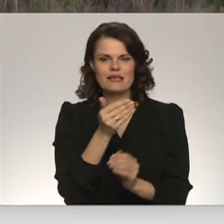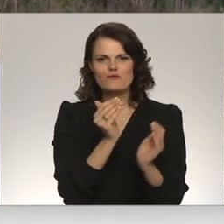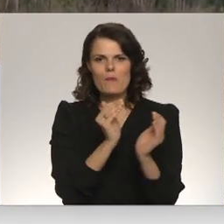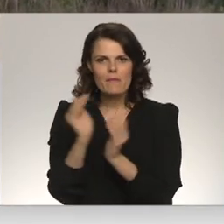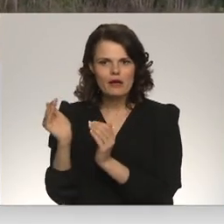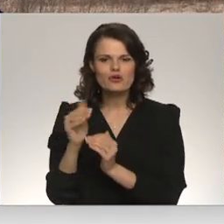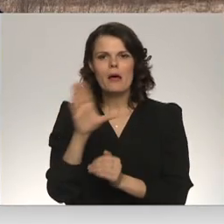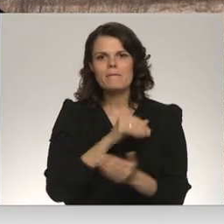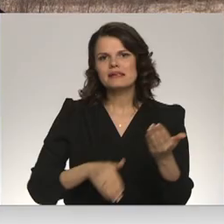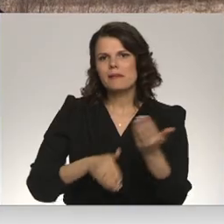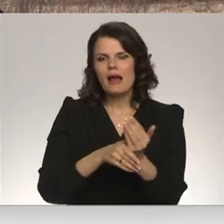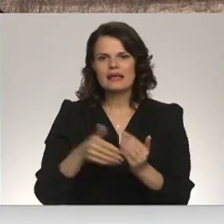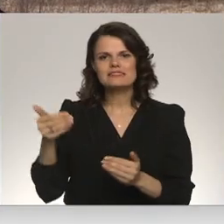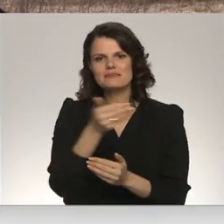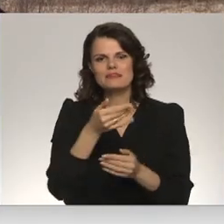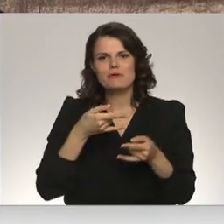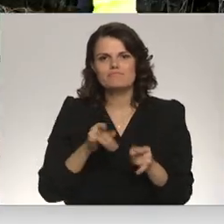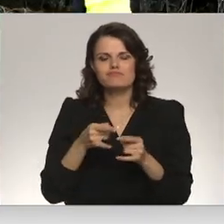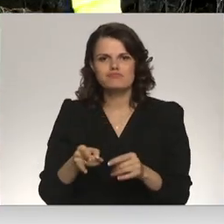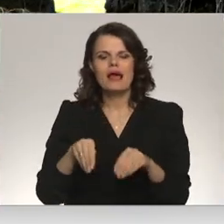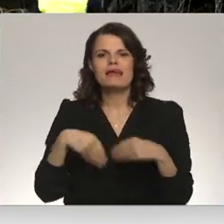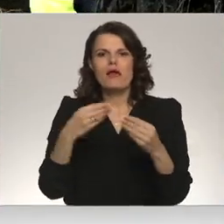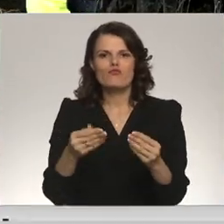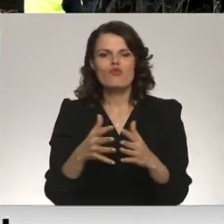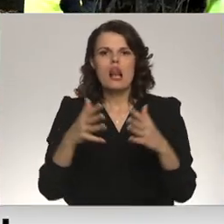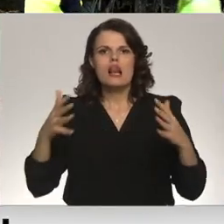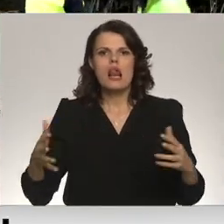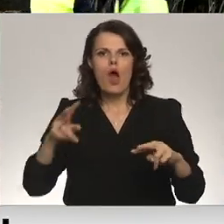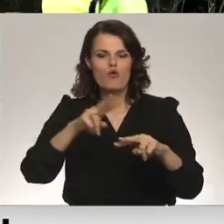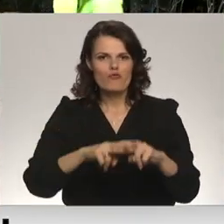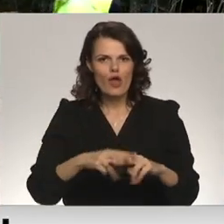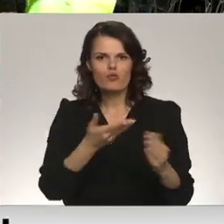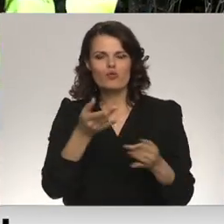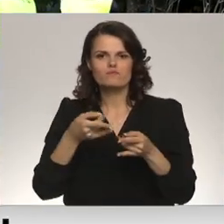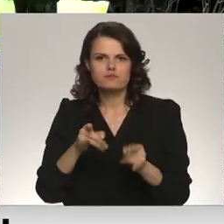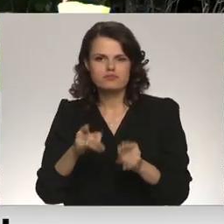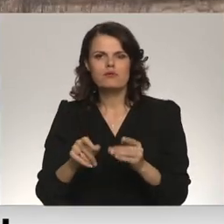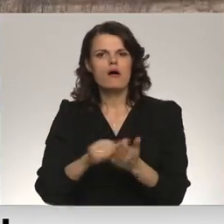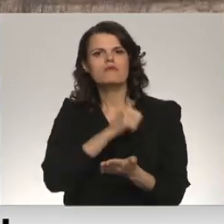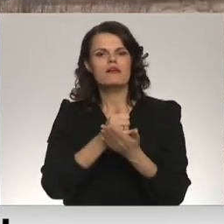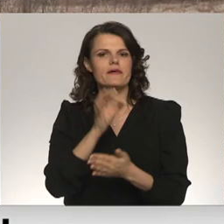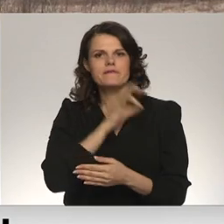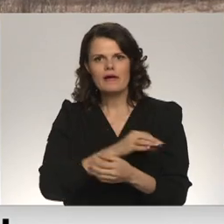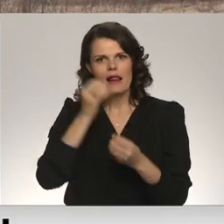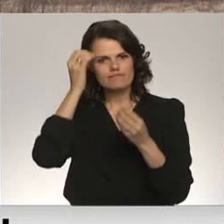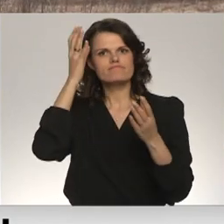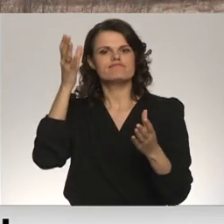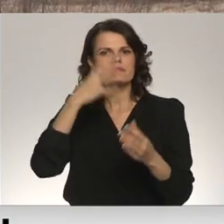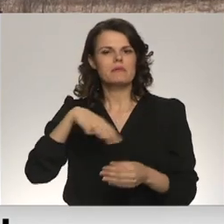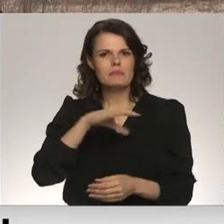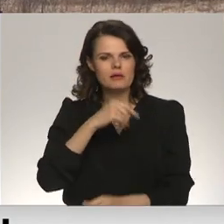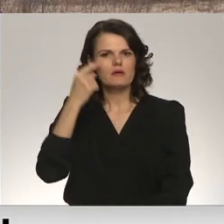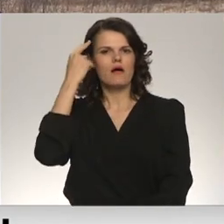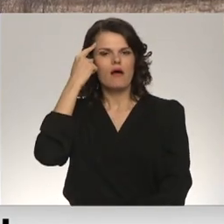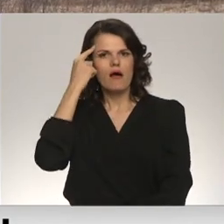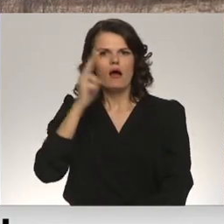nārstot, iedodot lielāku nārsta virsmu. Lielākais iegūms ir tā izglītošanas funkcija. Tas mums liek aizdomāties par to,